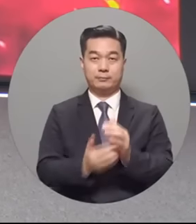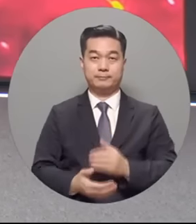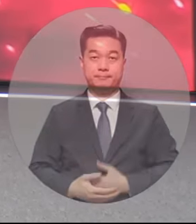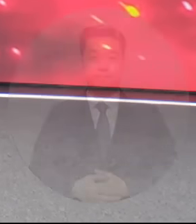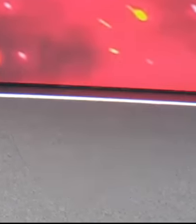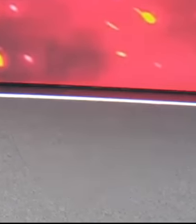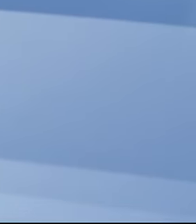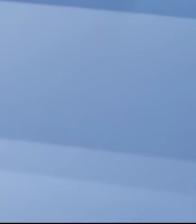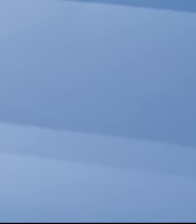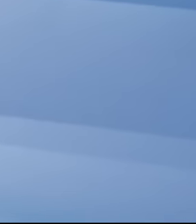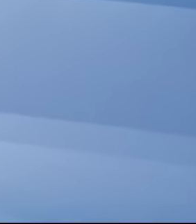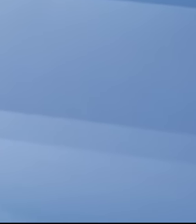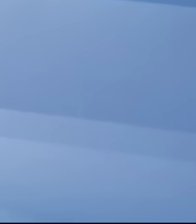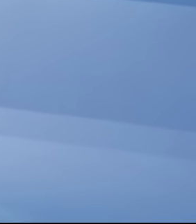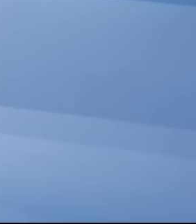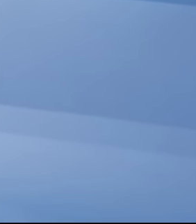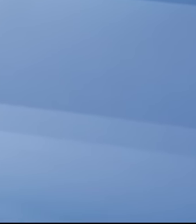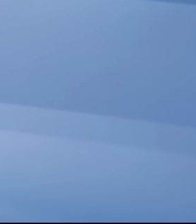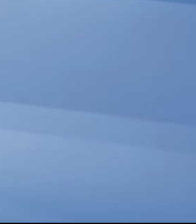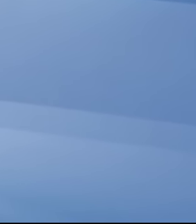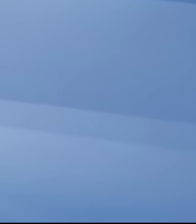뉴스였습니다.